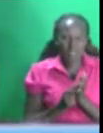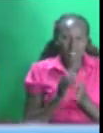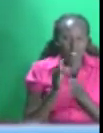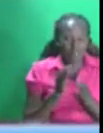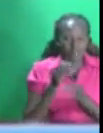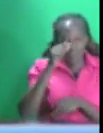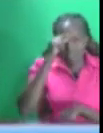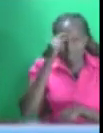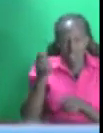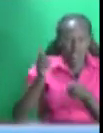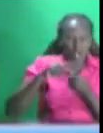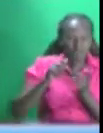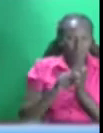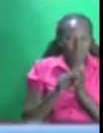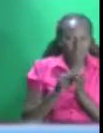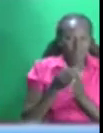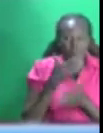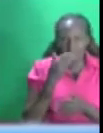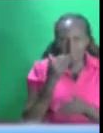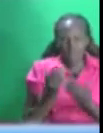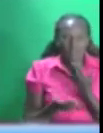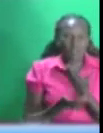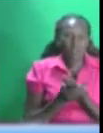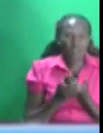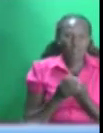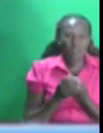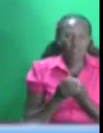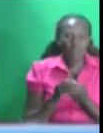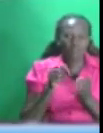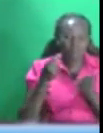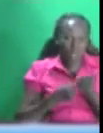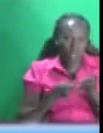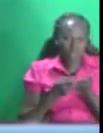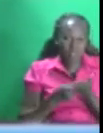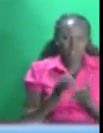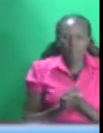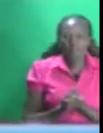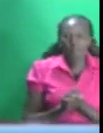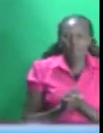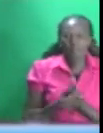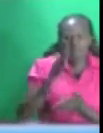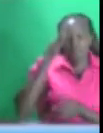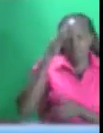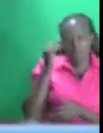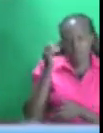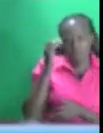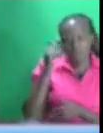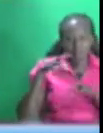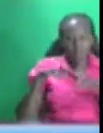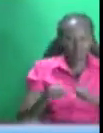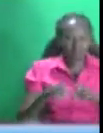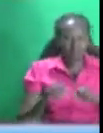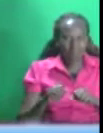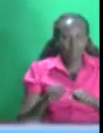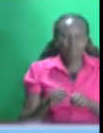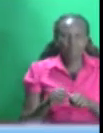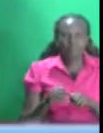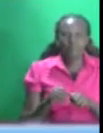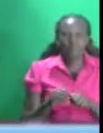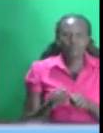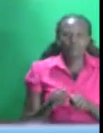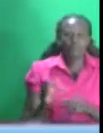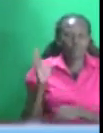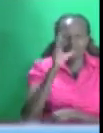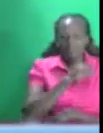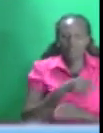wakituongeza tunaweza kusaidia serikali ku stabilize prices. Yeah. Na mbona basi wamiliki wa kampuni hizi wakose